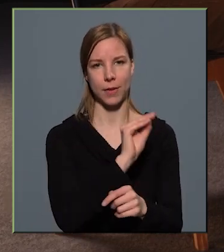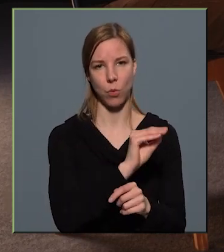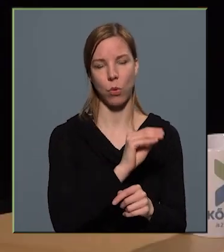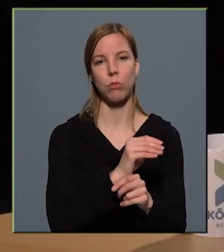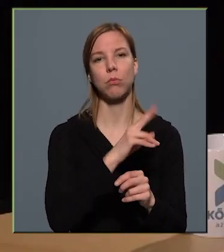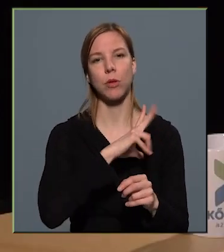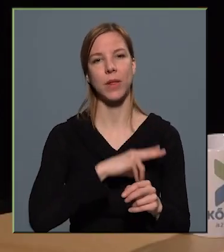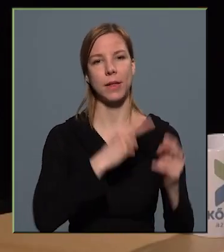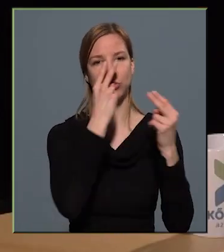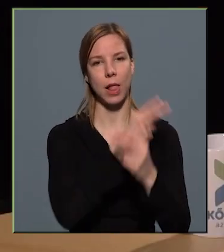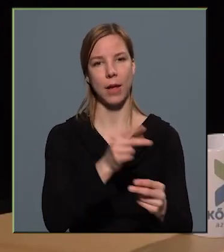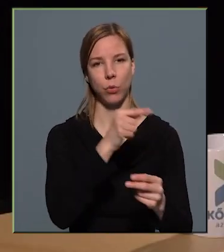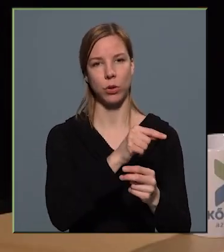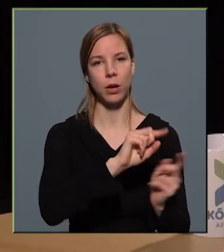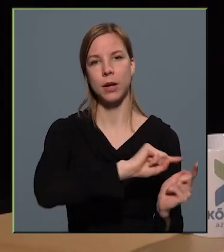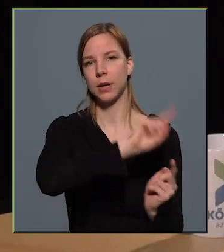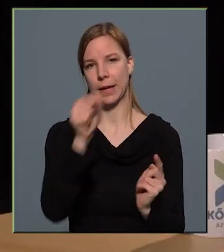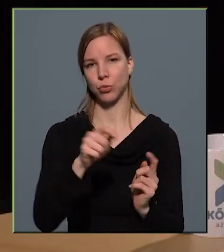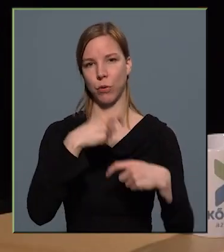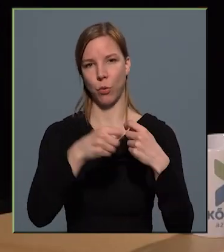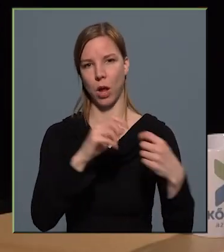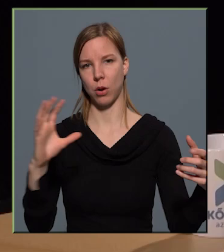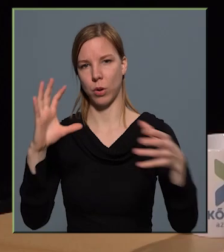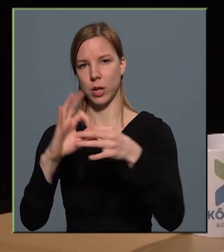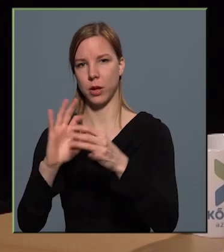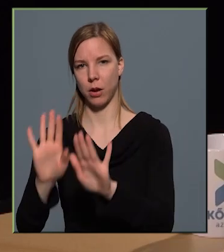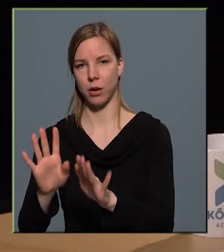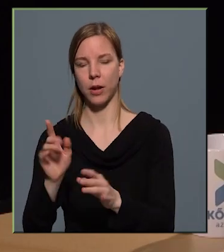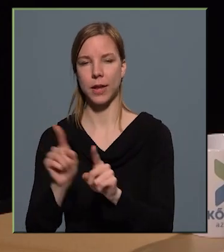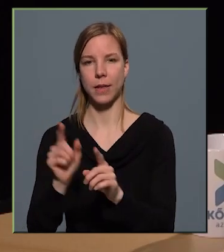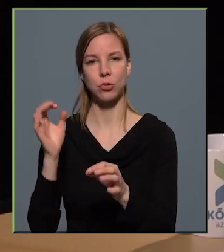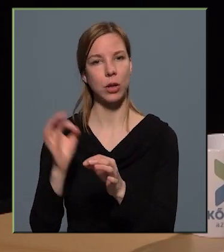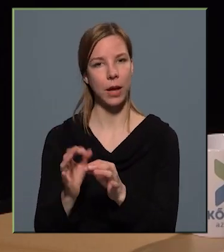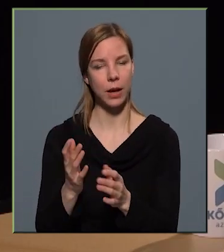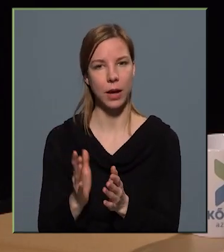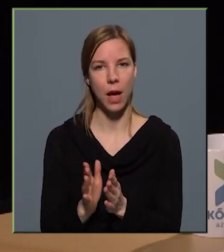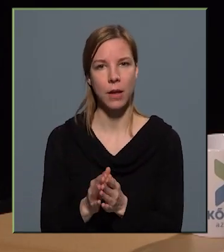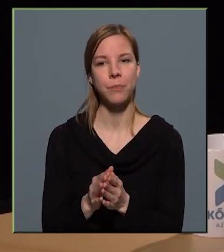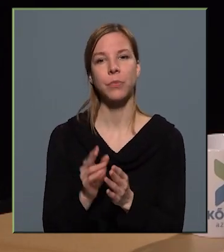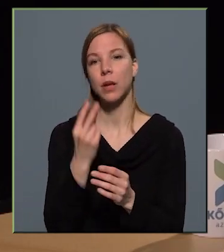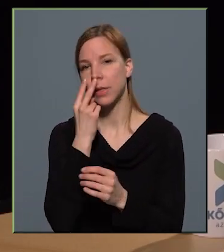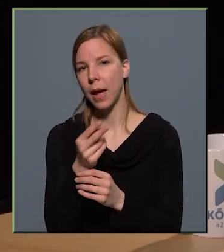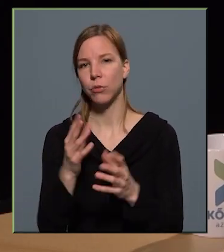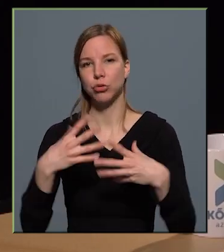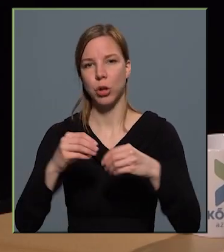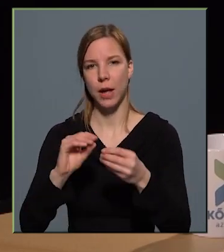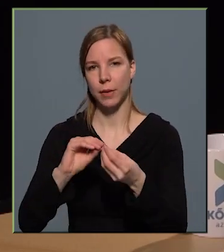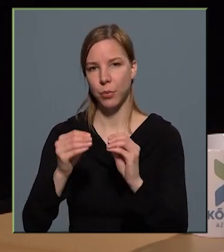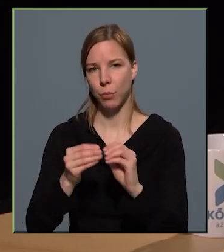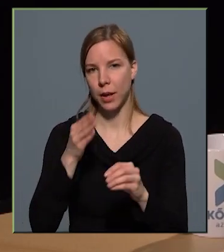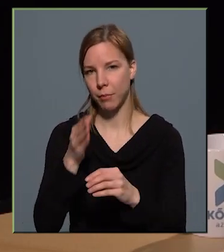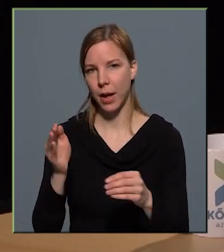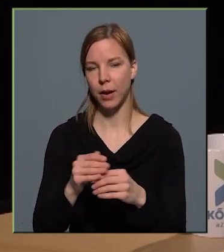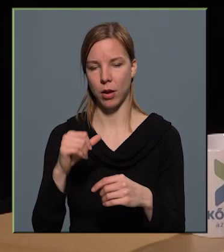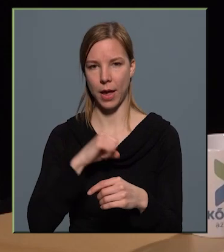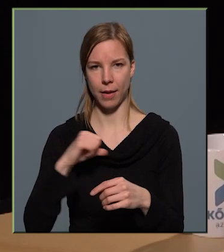és bizony ők foglalkoznak ezekkel az esetekkel. Látunk mi családi problémákat, egyéni